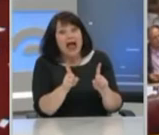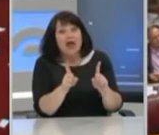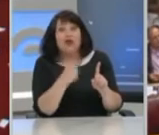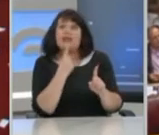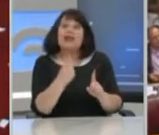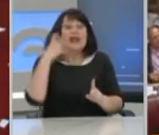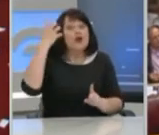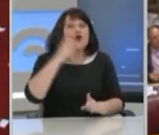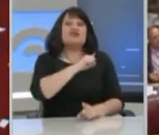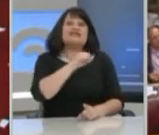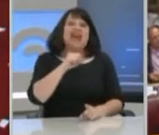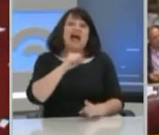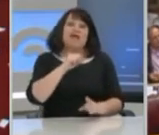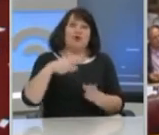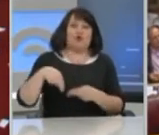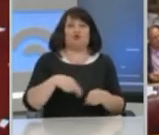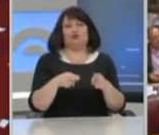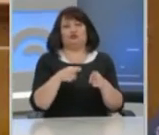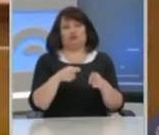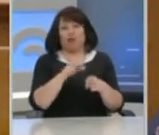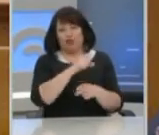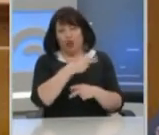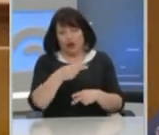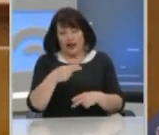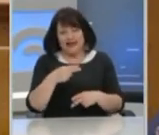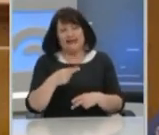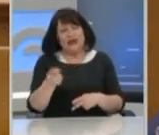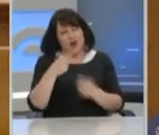Σταύρο. Για άλλους μιλάγα.